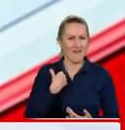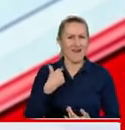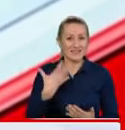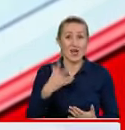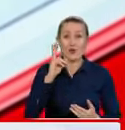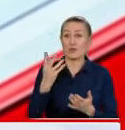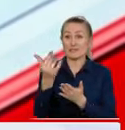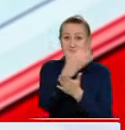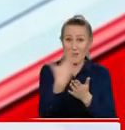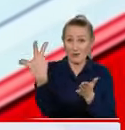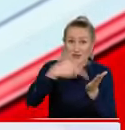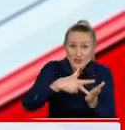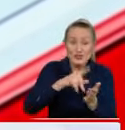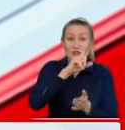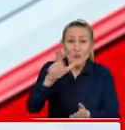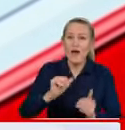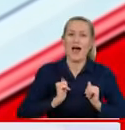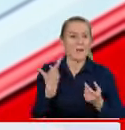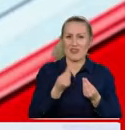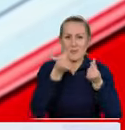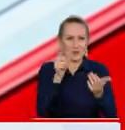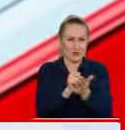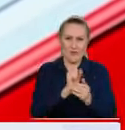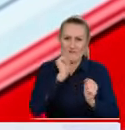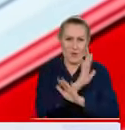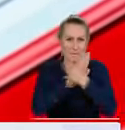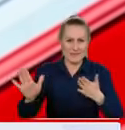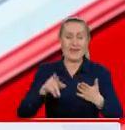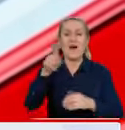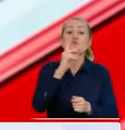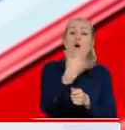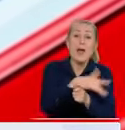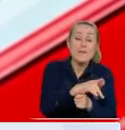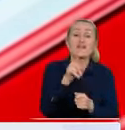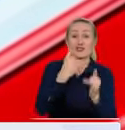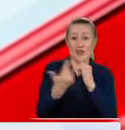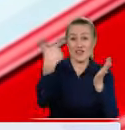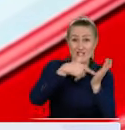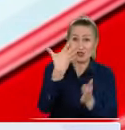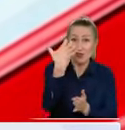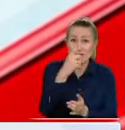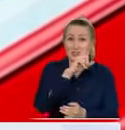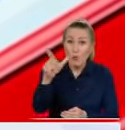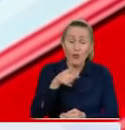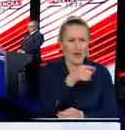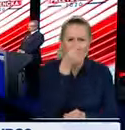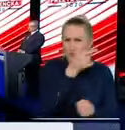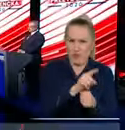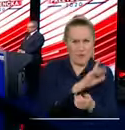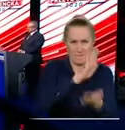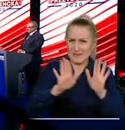3 tysiące złotych, żeby w ogóle nie płacił podatku. Emeryci również, aby od 2,5 tysiąca złotych nie płacili